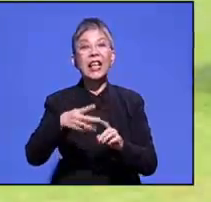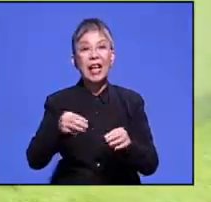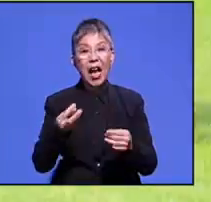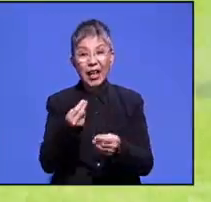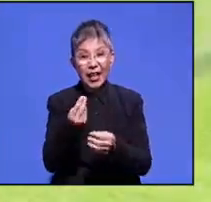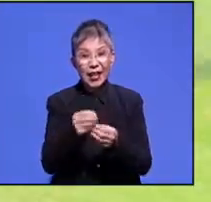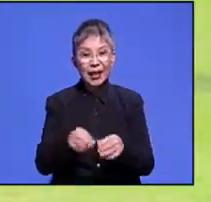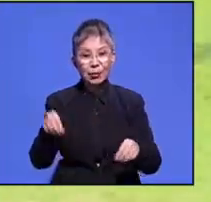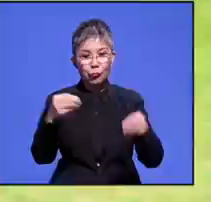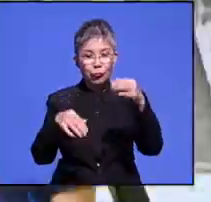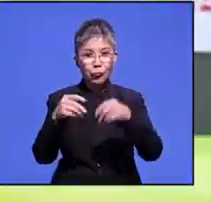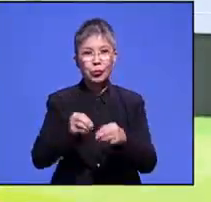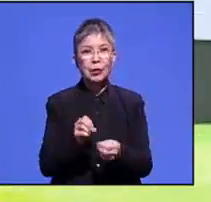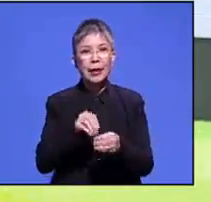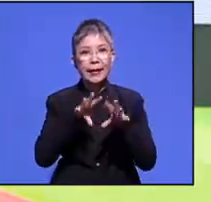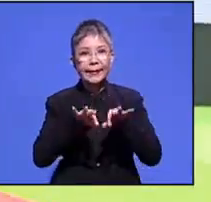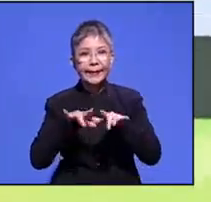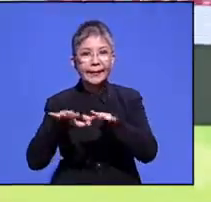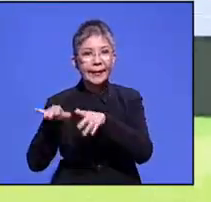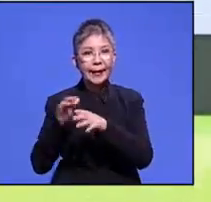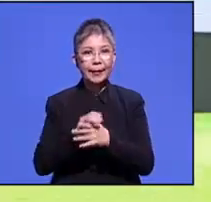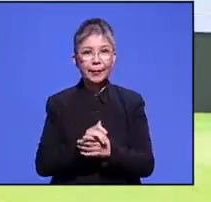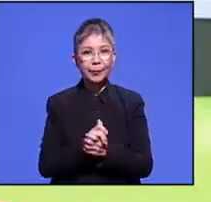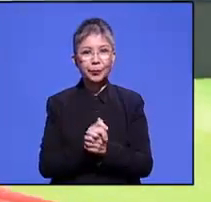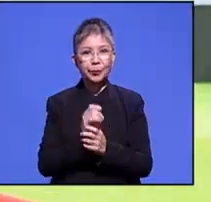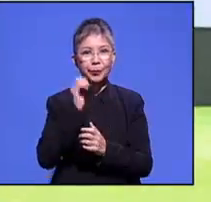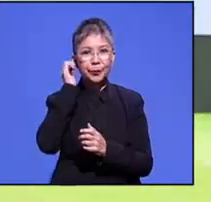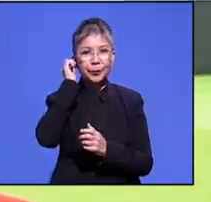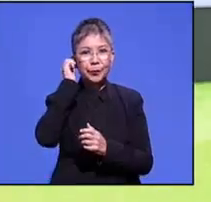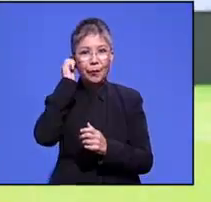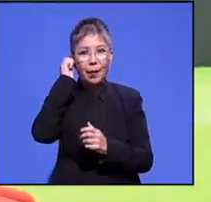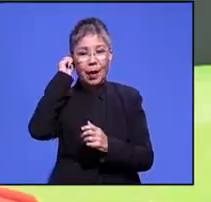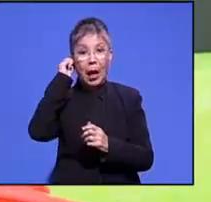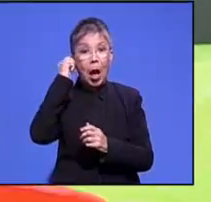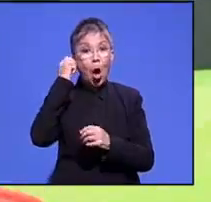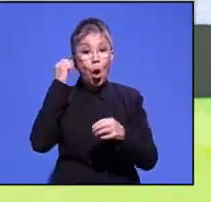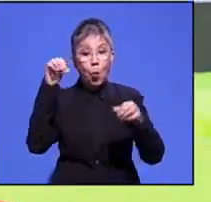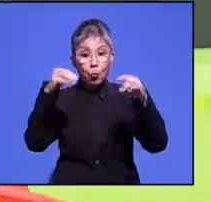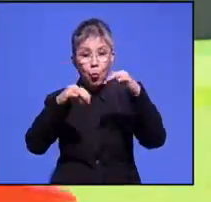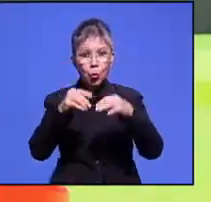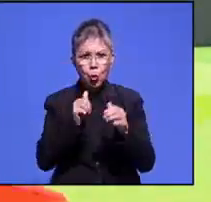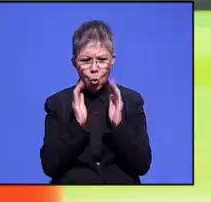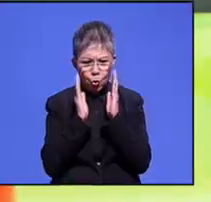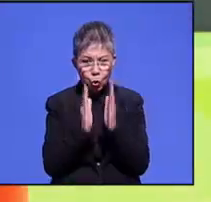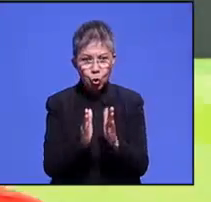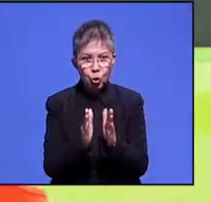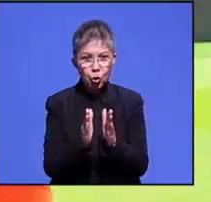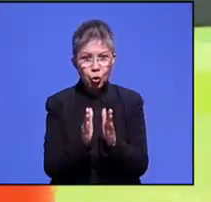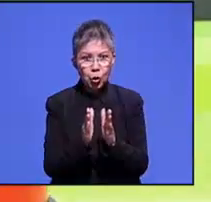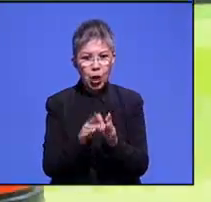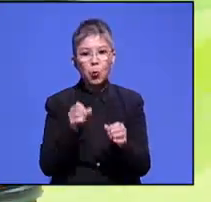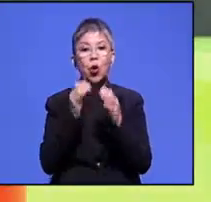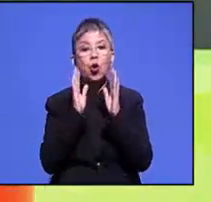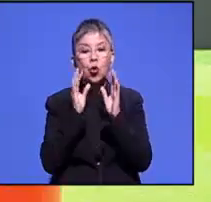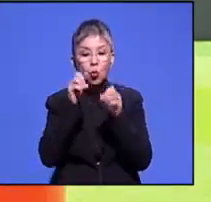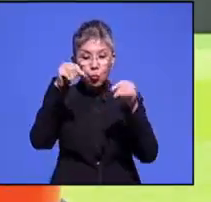pupuk cair dari membuatnya pohon ini enggak bisa sembarang kalau misalkan popoknya dua